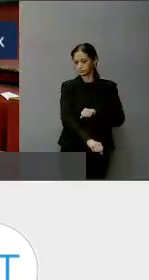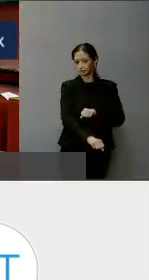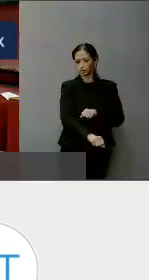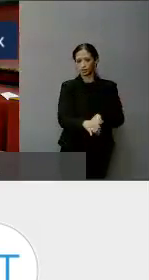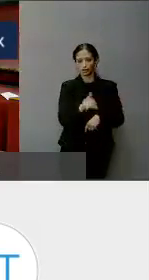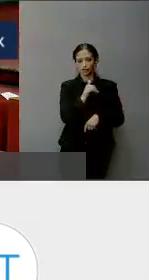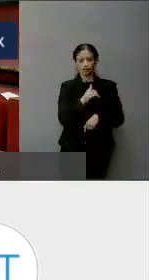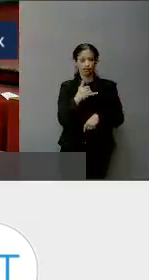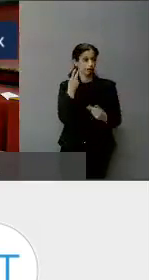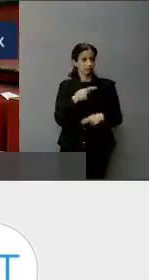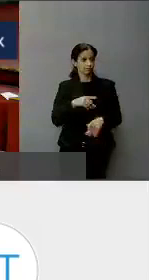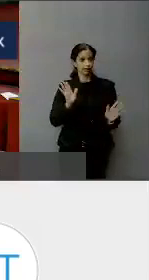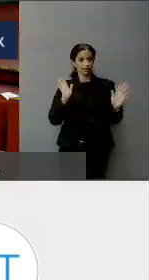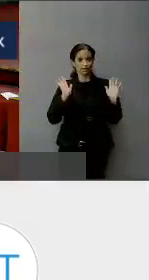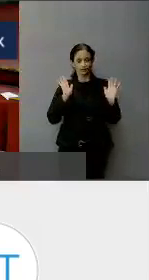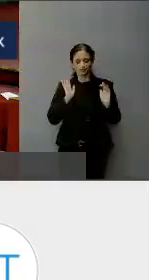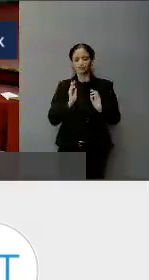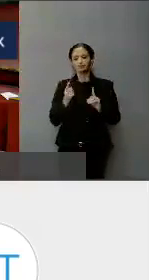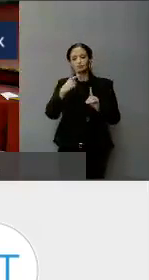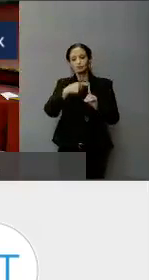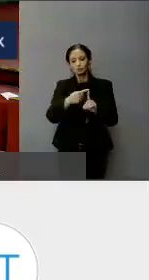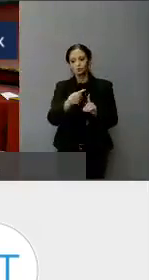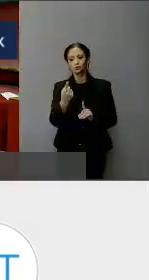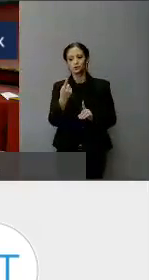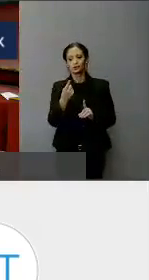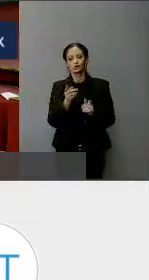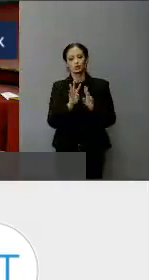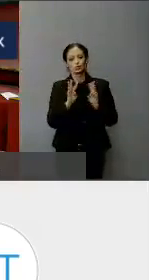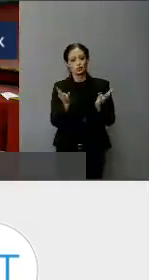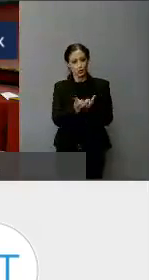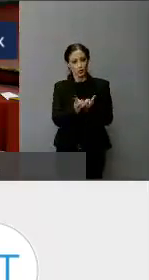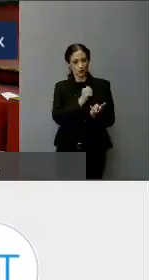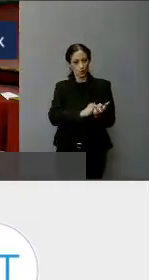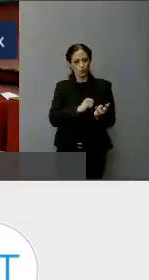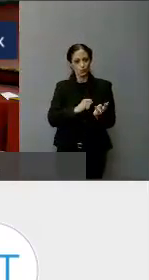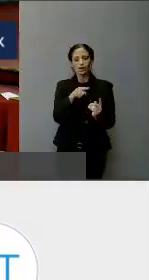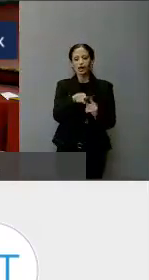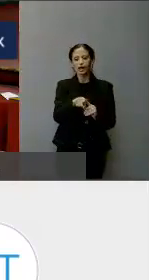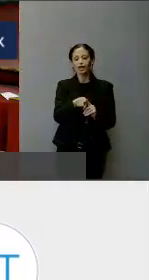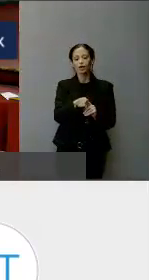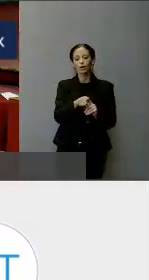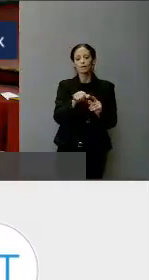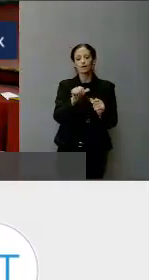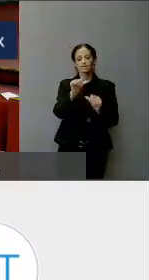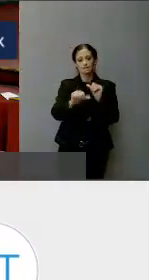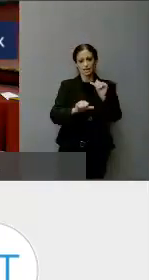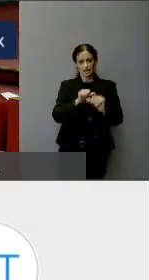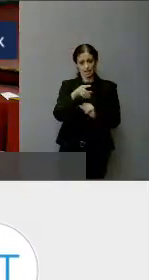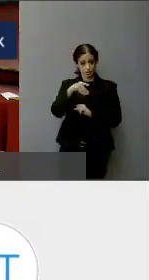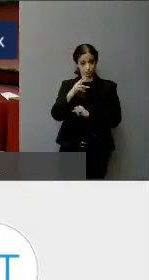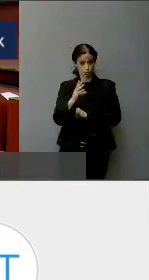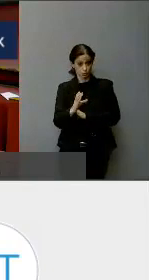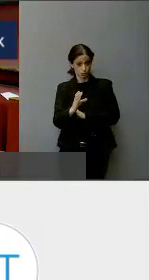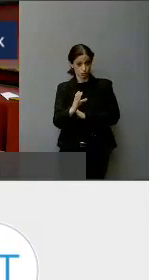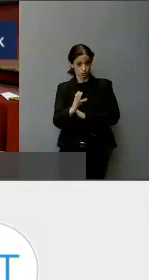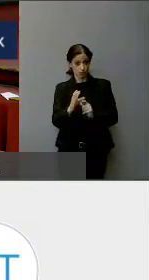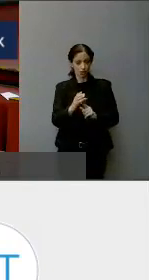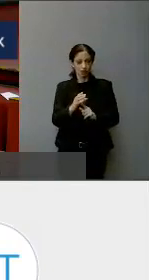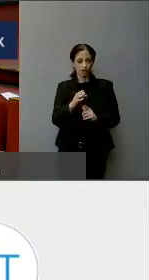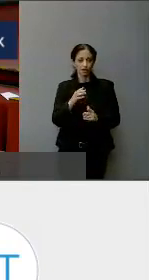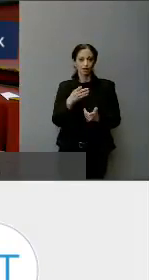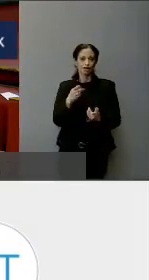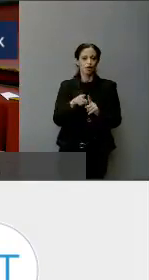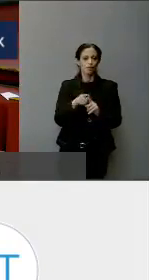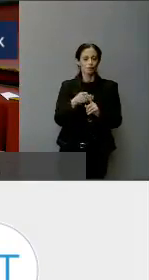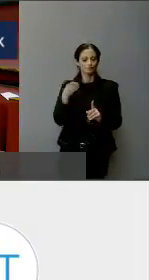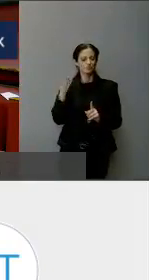va ad approvare una variante che colpisce l'atto fondativo cioè il puc come se niente fosse